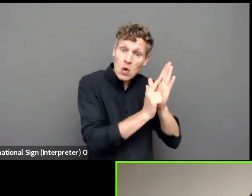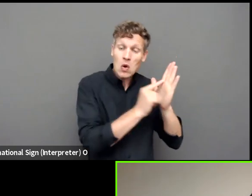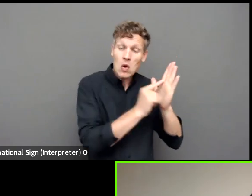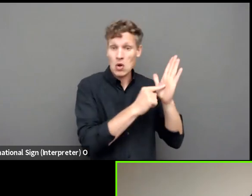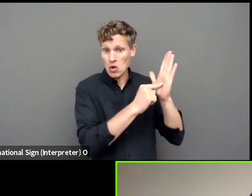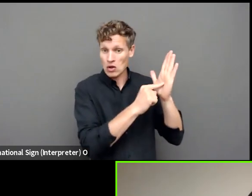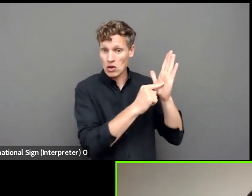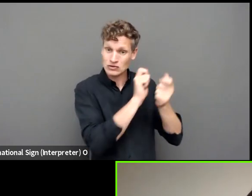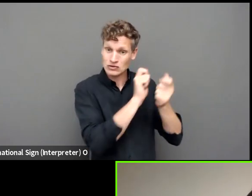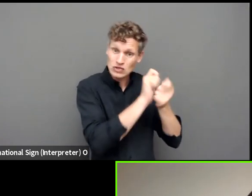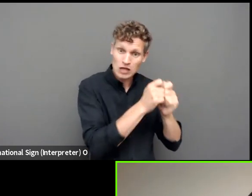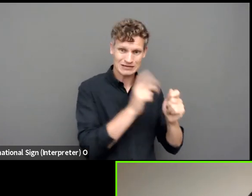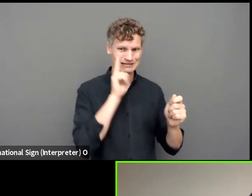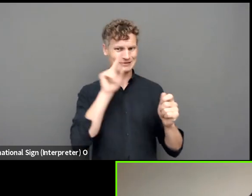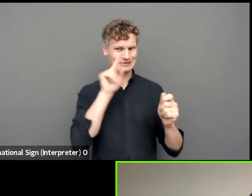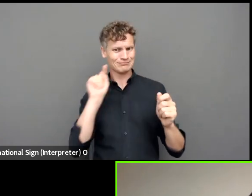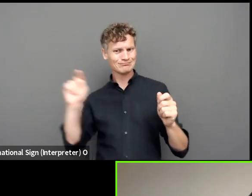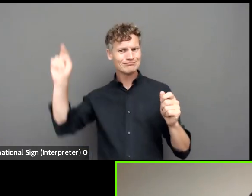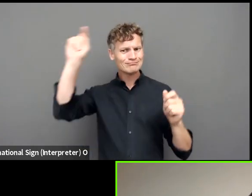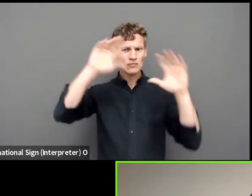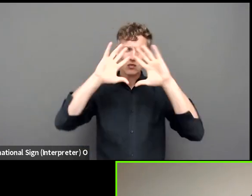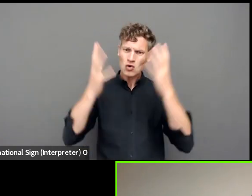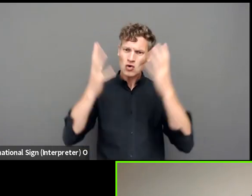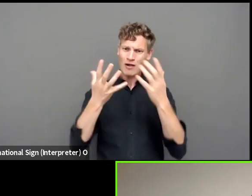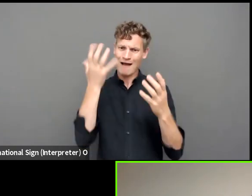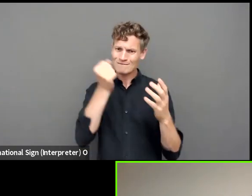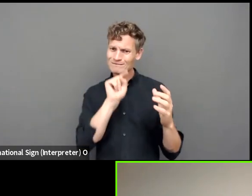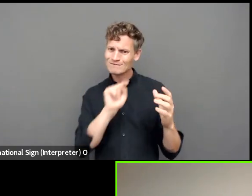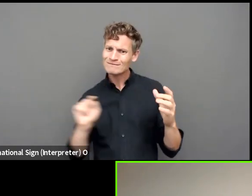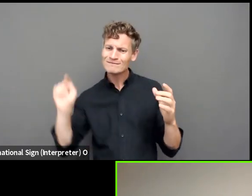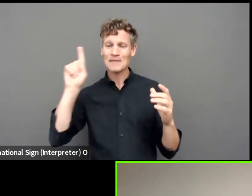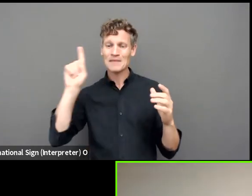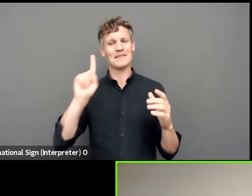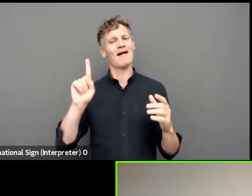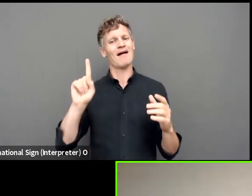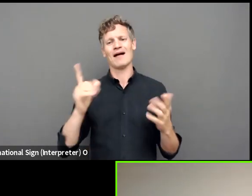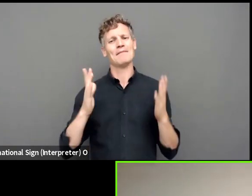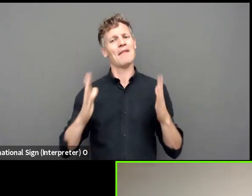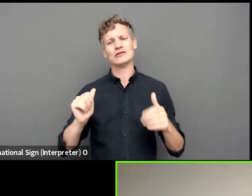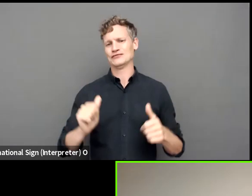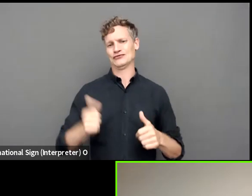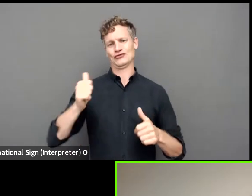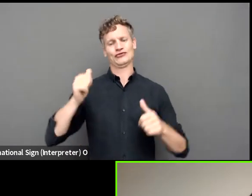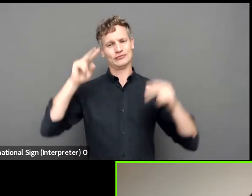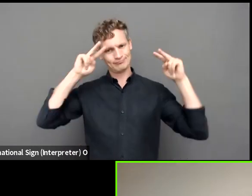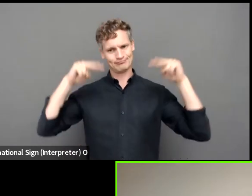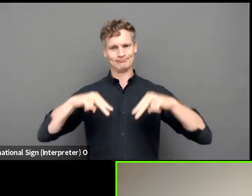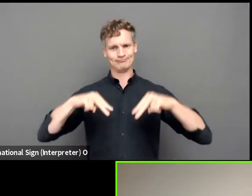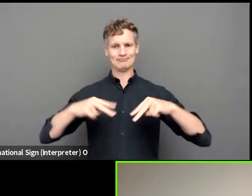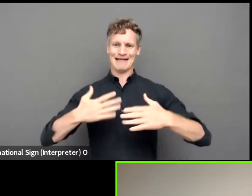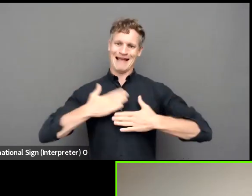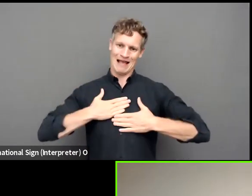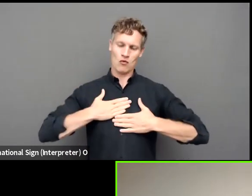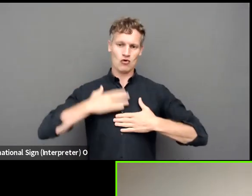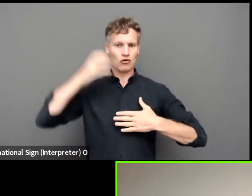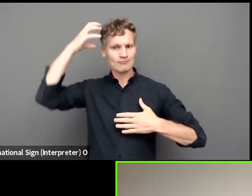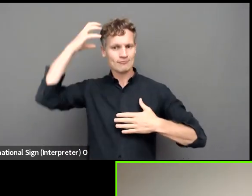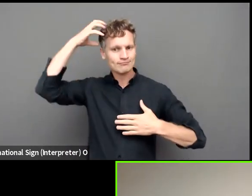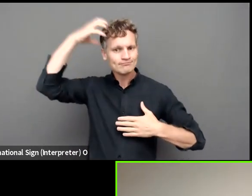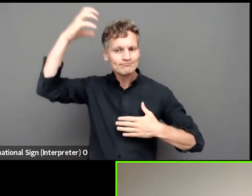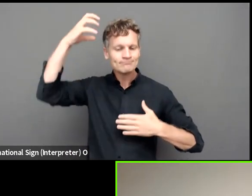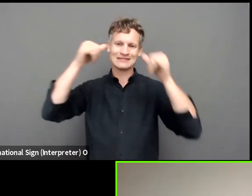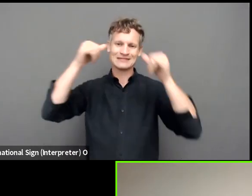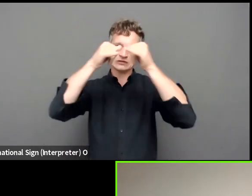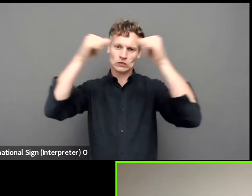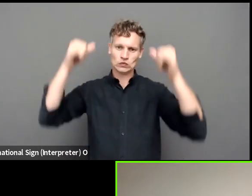les institutions nationales. Et donc, nous avons contribué en tant que CDT à une étude réalisée par le Conseil économique et social